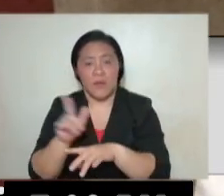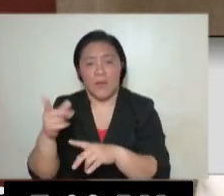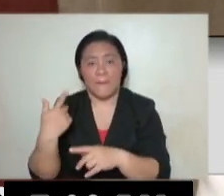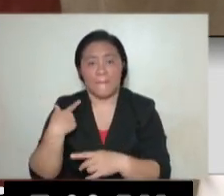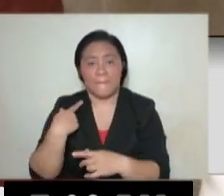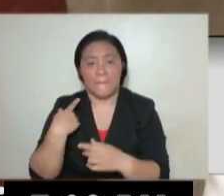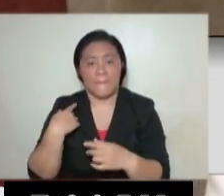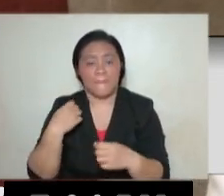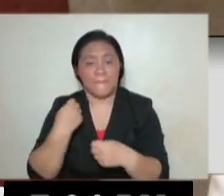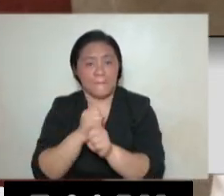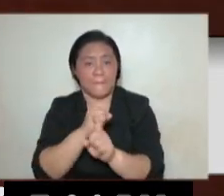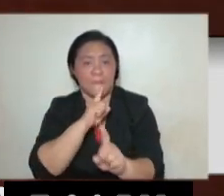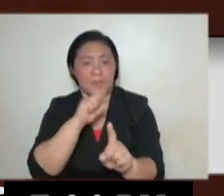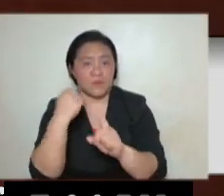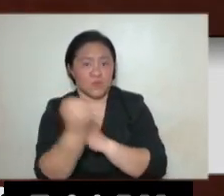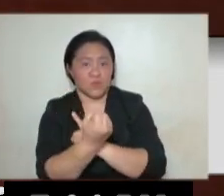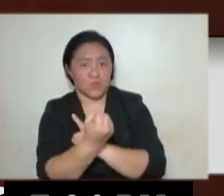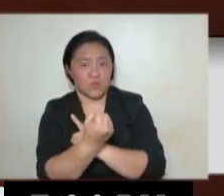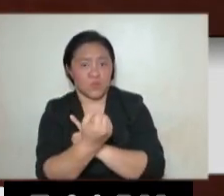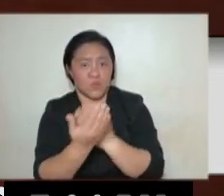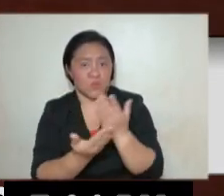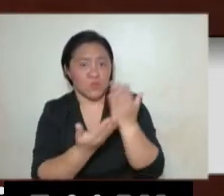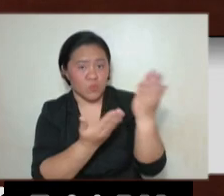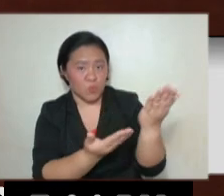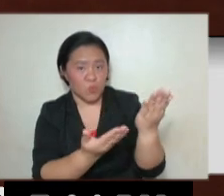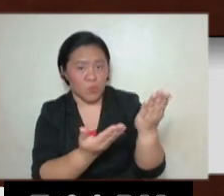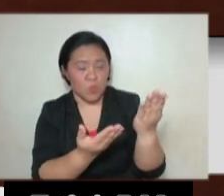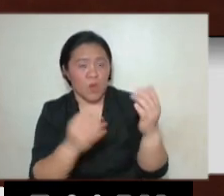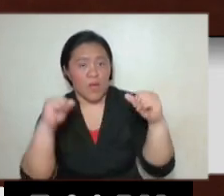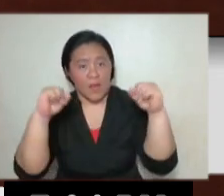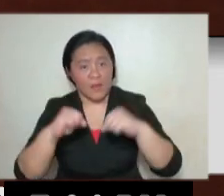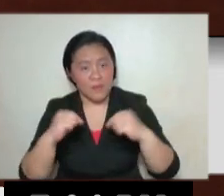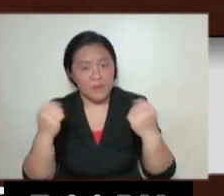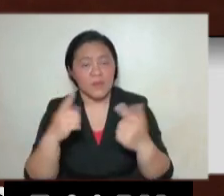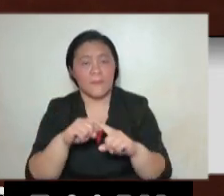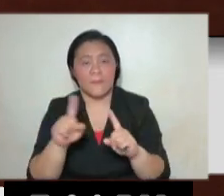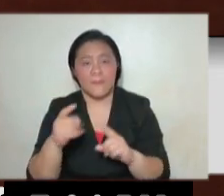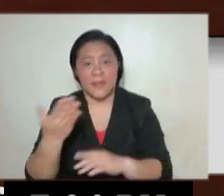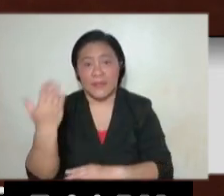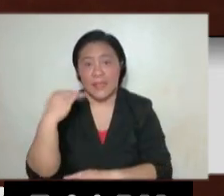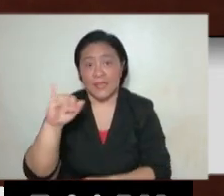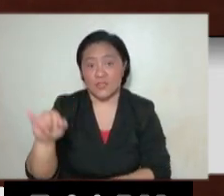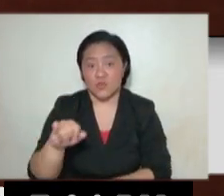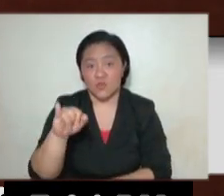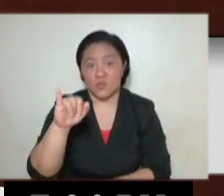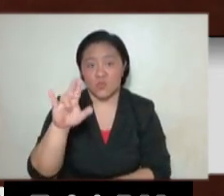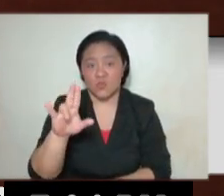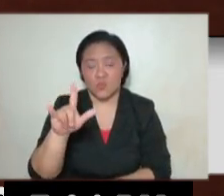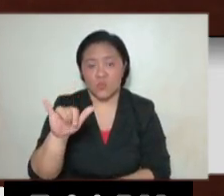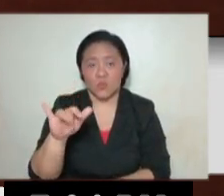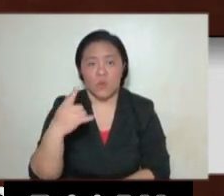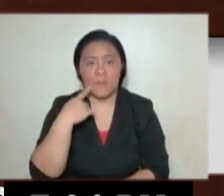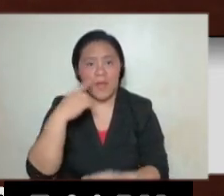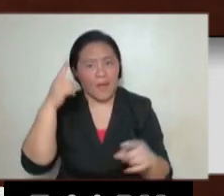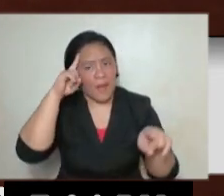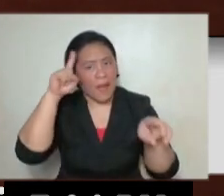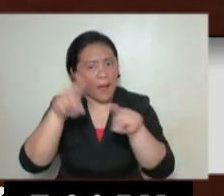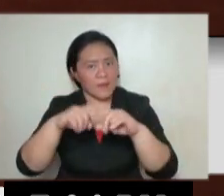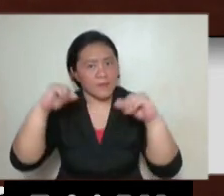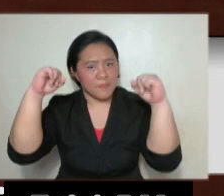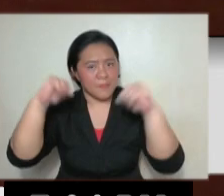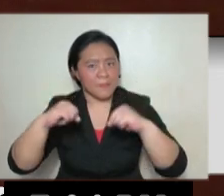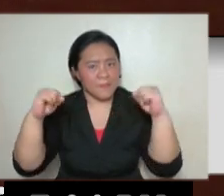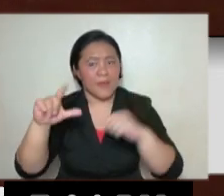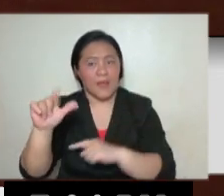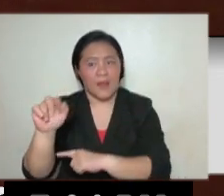kondisyon na binigay ni palu Ayon kina Attorney Kapunan Hulyo pa lang ay nagkaroon na ng Gentleman's agreement sina Frank Lao at